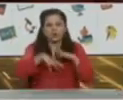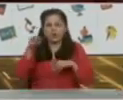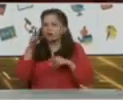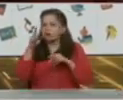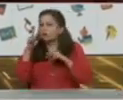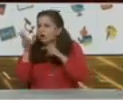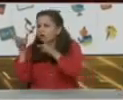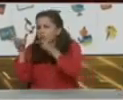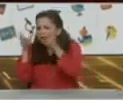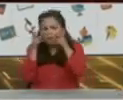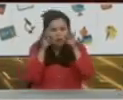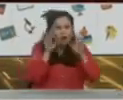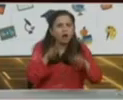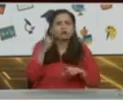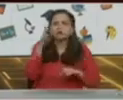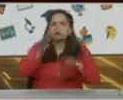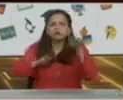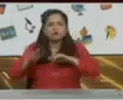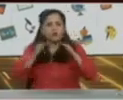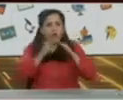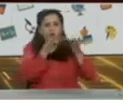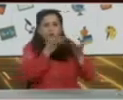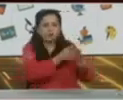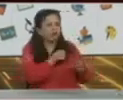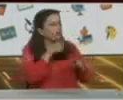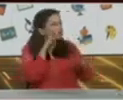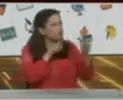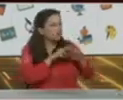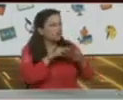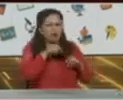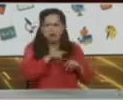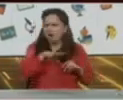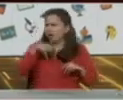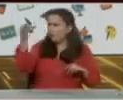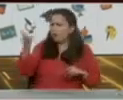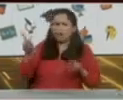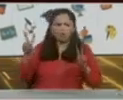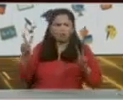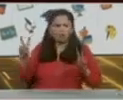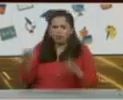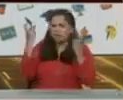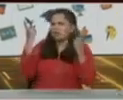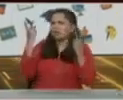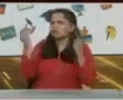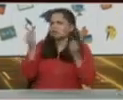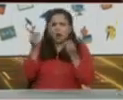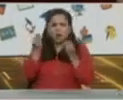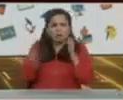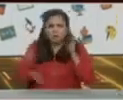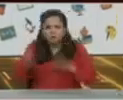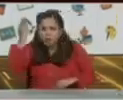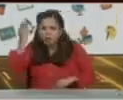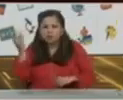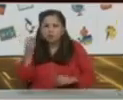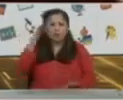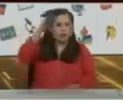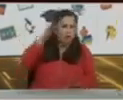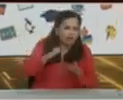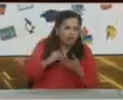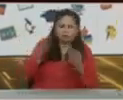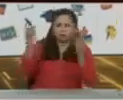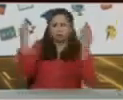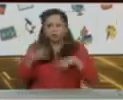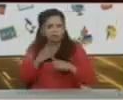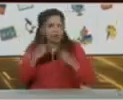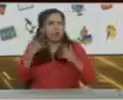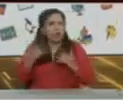करता है। घर में जो देखा था उससे कुछ ज्यादा, कुछ अलग, कुछ नया वो देखने लगता